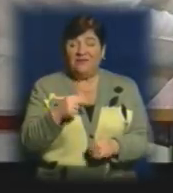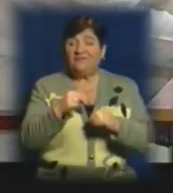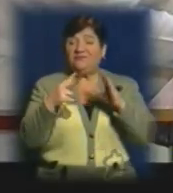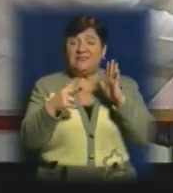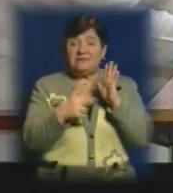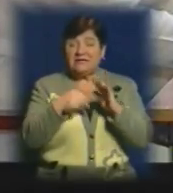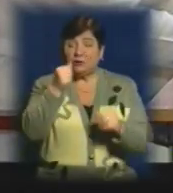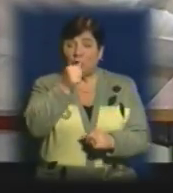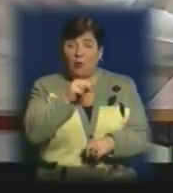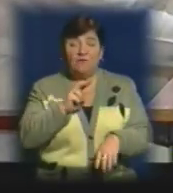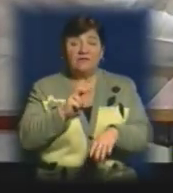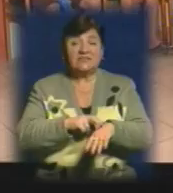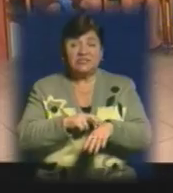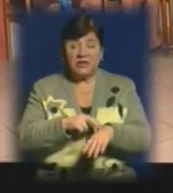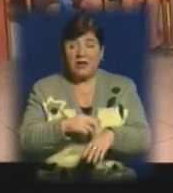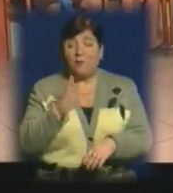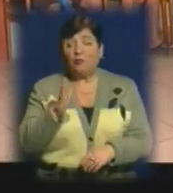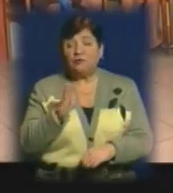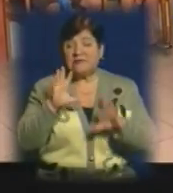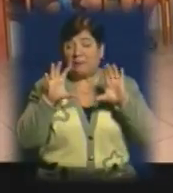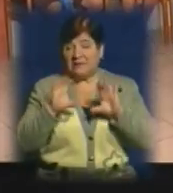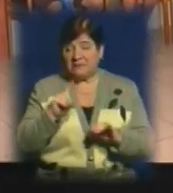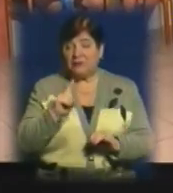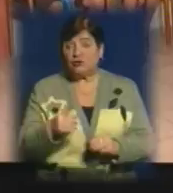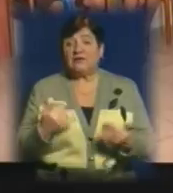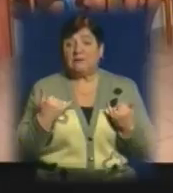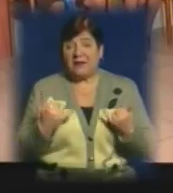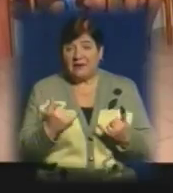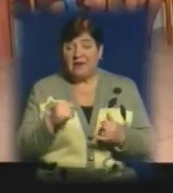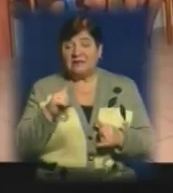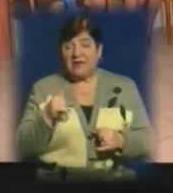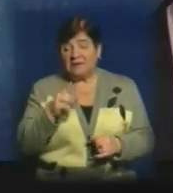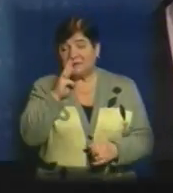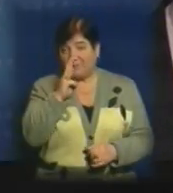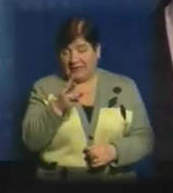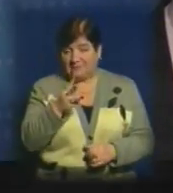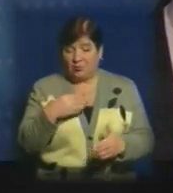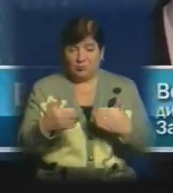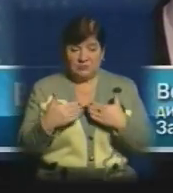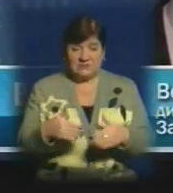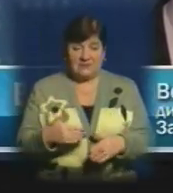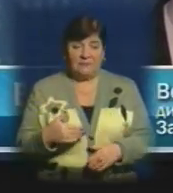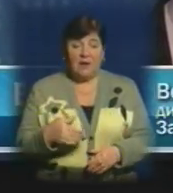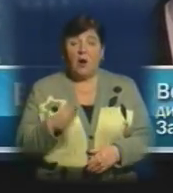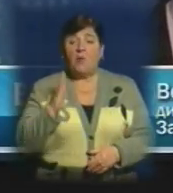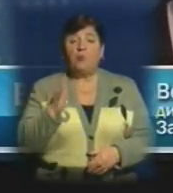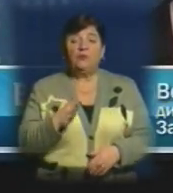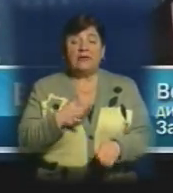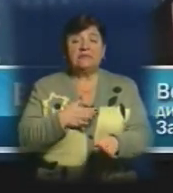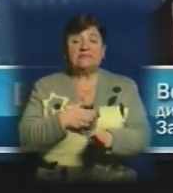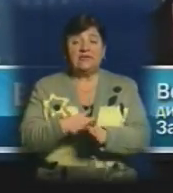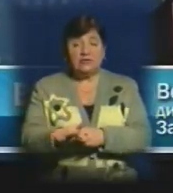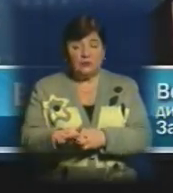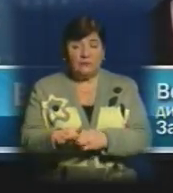2018 року лікарі працюватимуть за тими ж принципами, що й зараз. Це стосується і зарплат. У першому півріччі буде здійснюватися